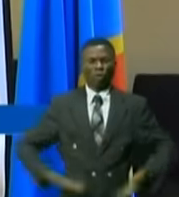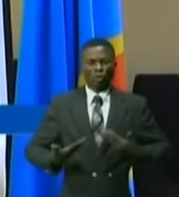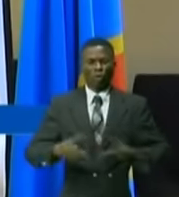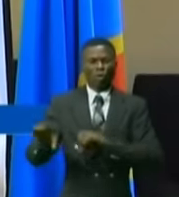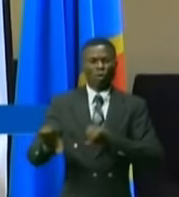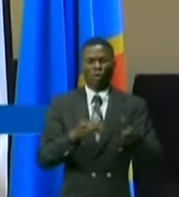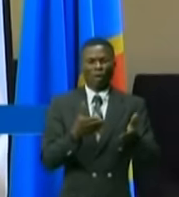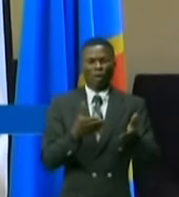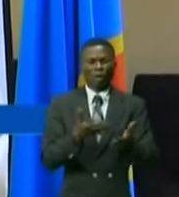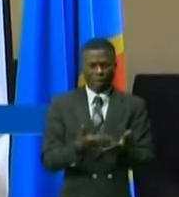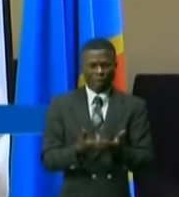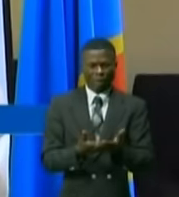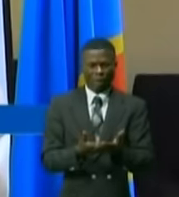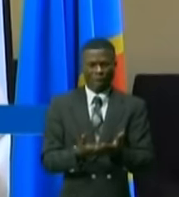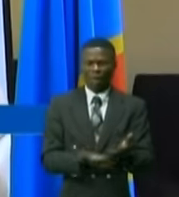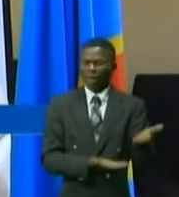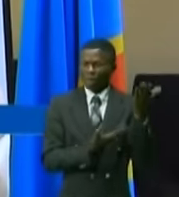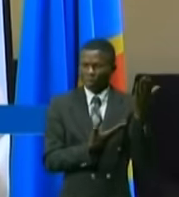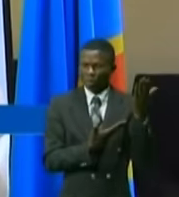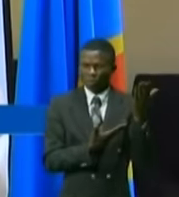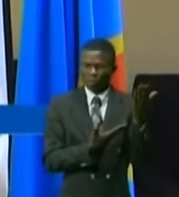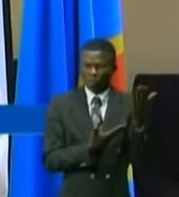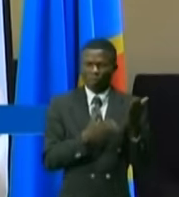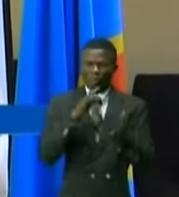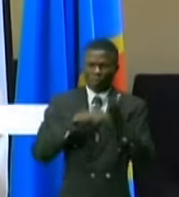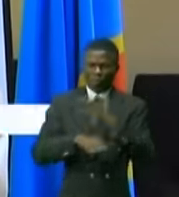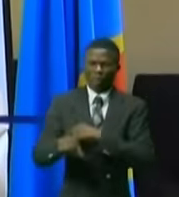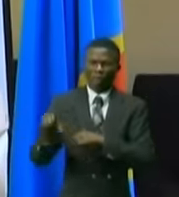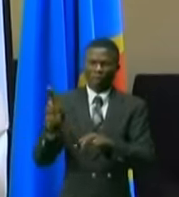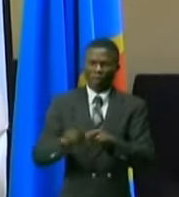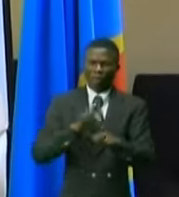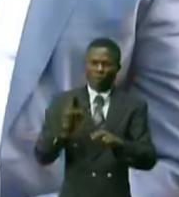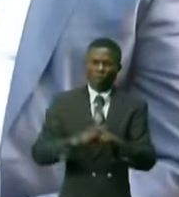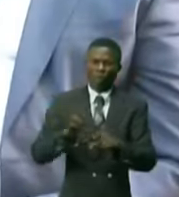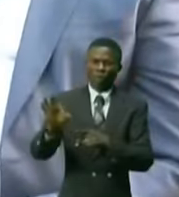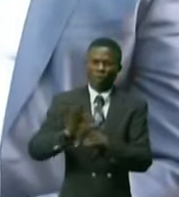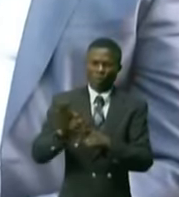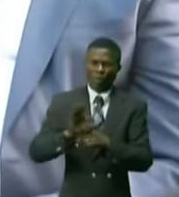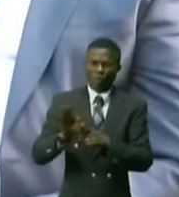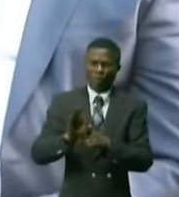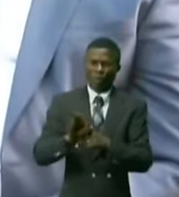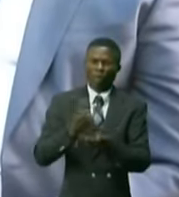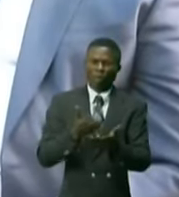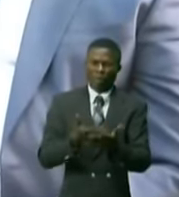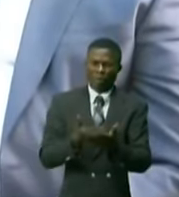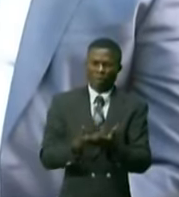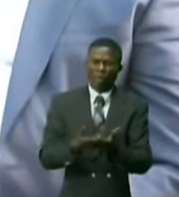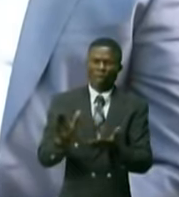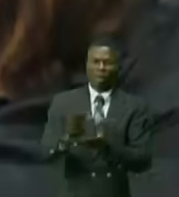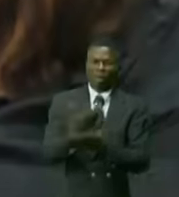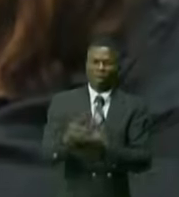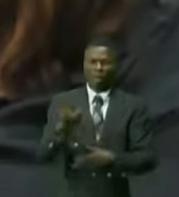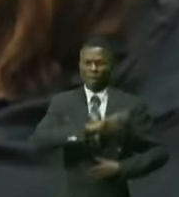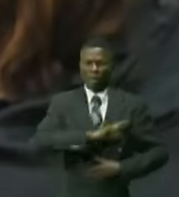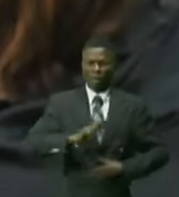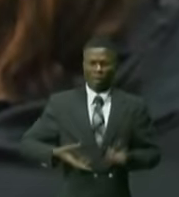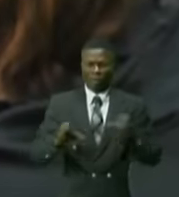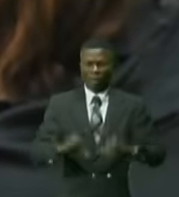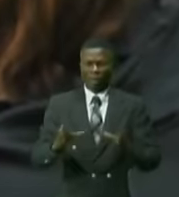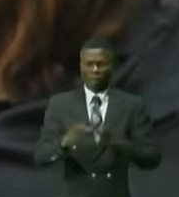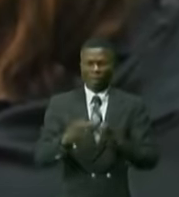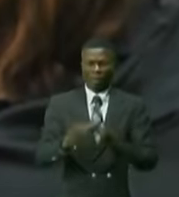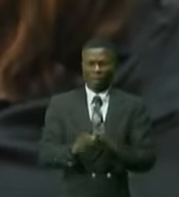activité convient importante entre dans l'active l'exécution du plan d'action convenu entre la RDC et le